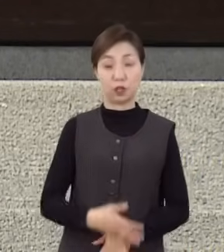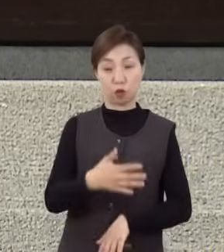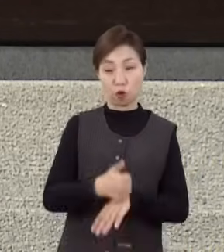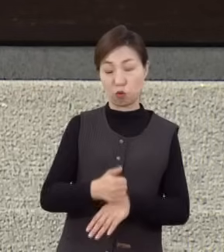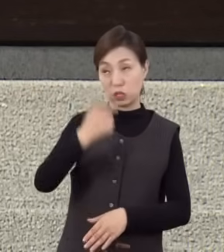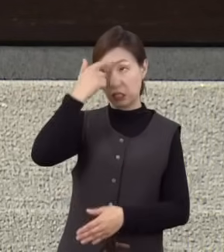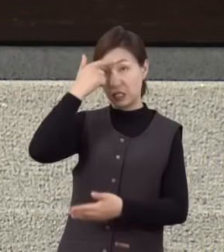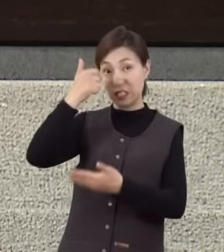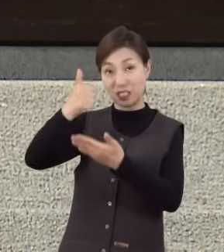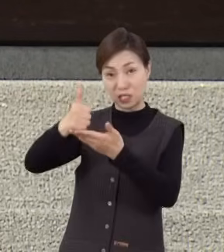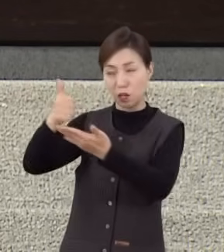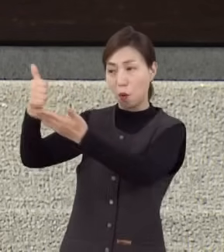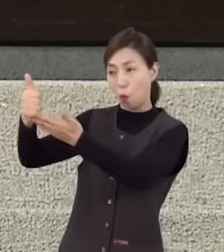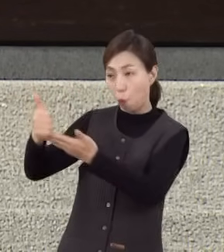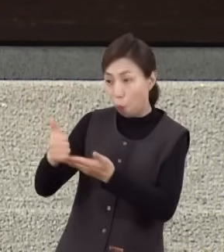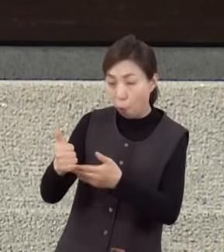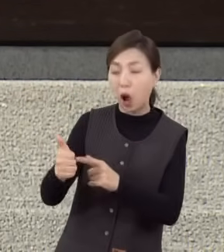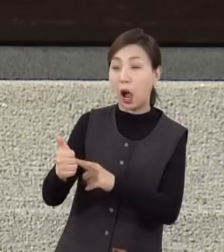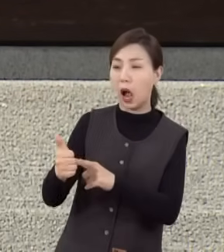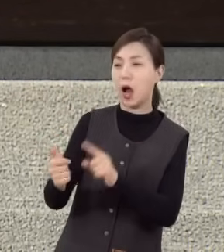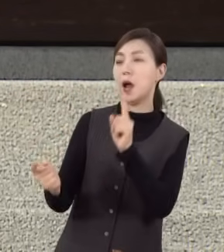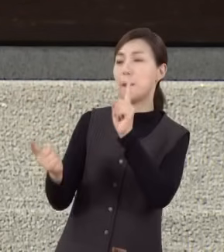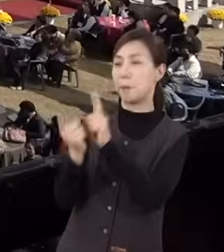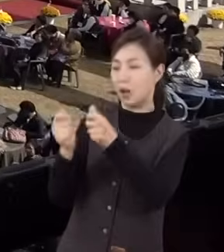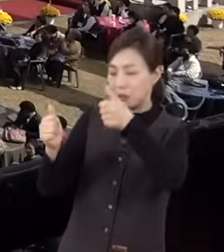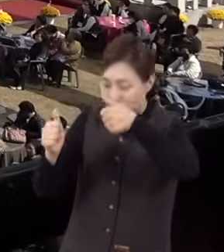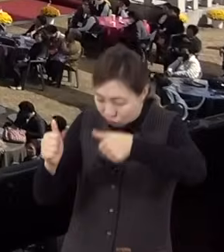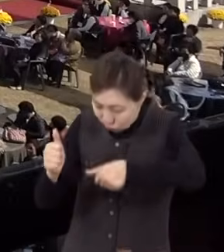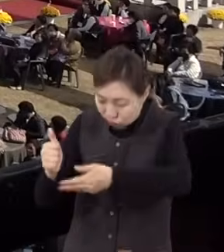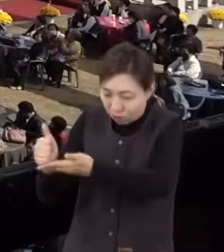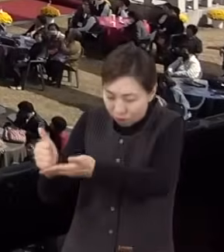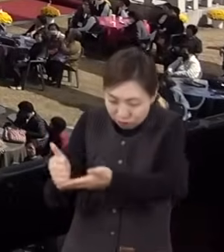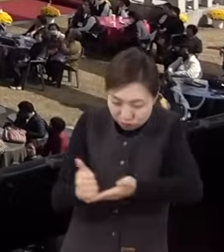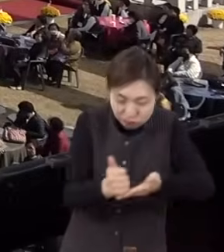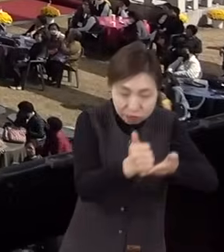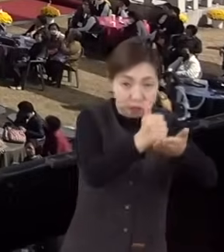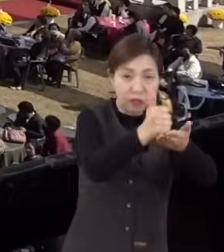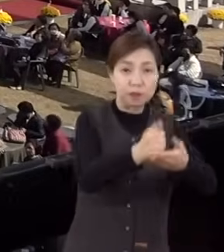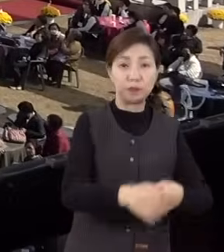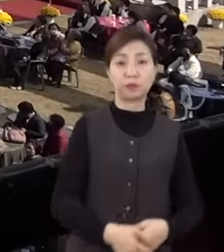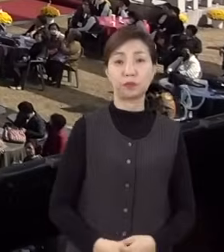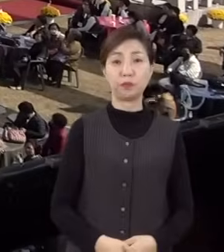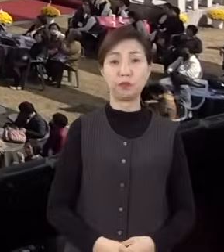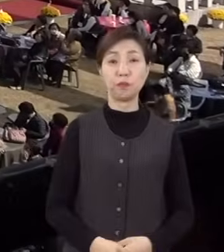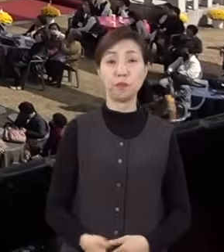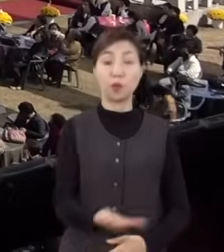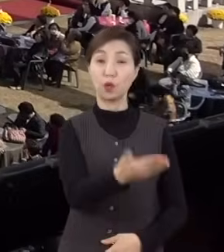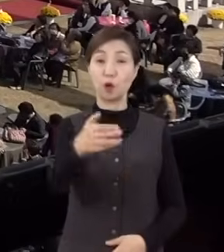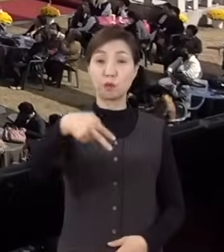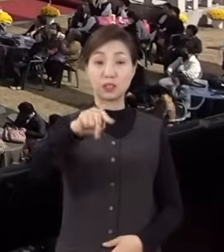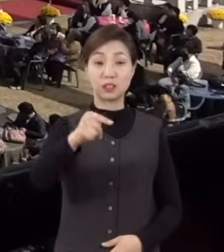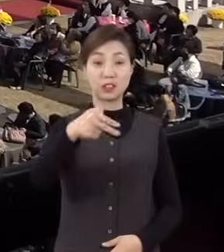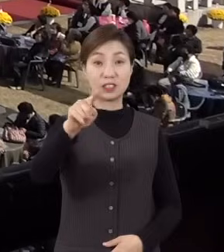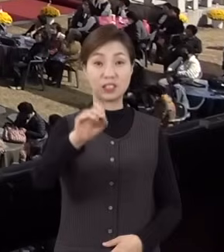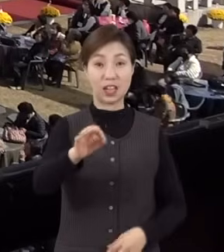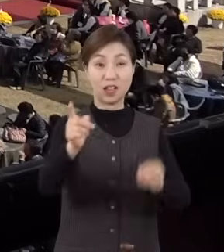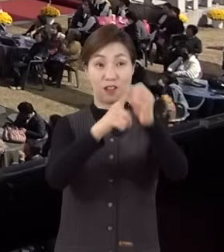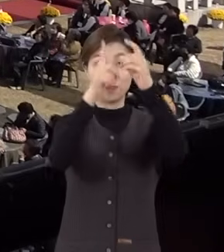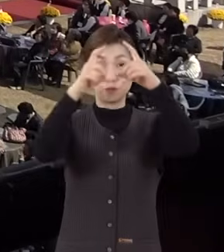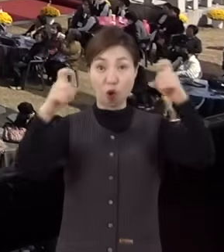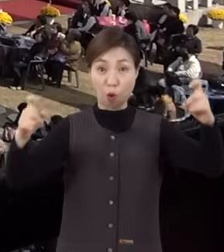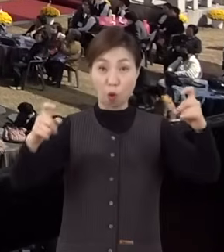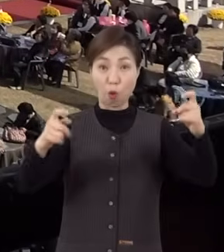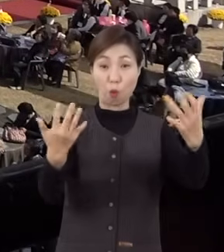오셨다는 얘기를 듣고 정중하게 모신 거예요. 그 여러분들이 이렇게 요 삼성사에 딱 오신 것도 뭐가 있는